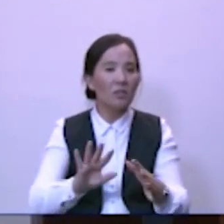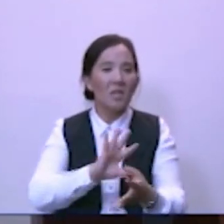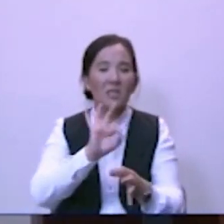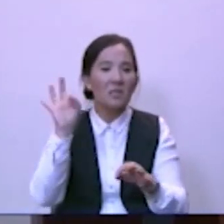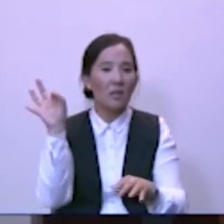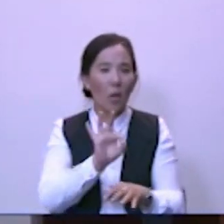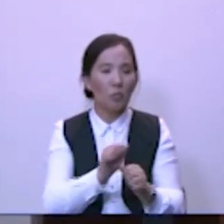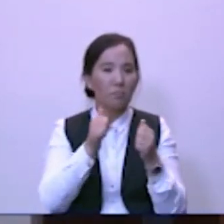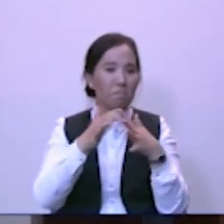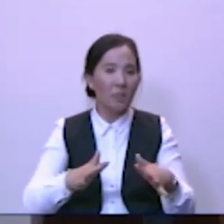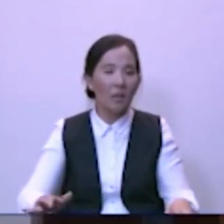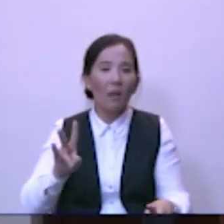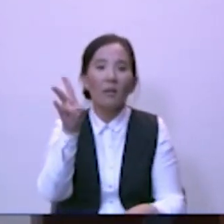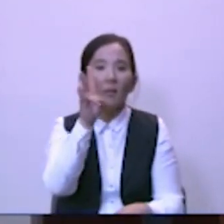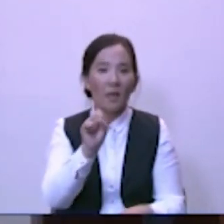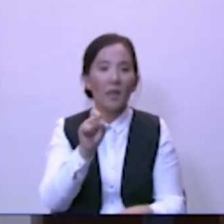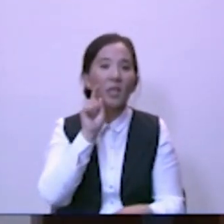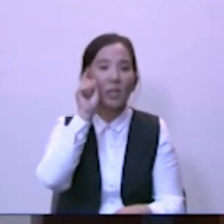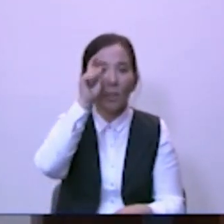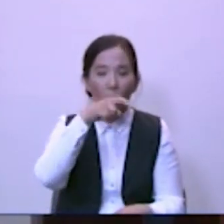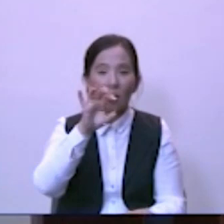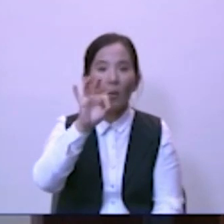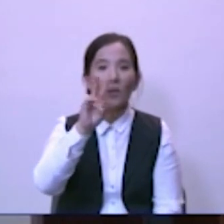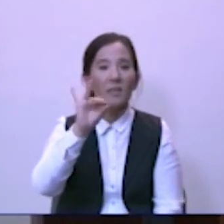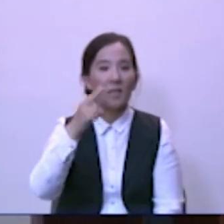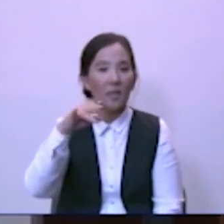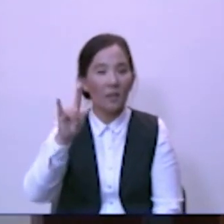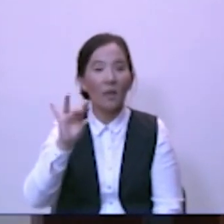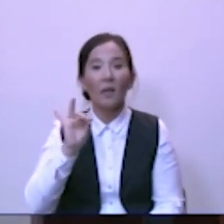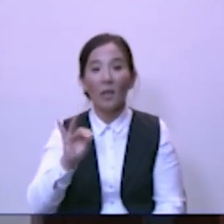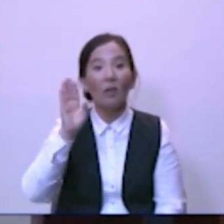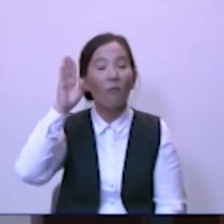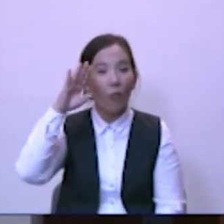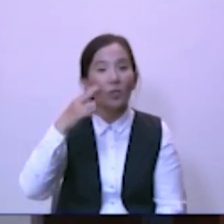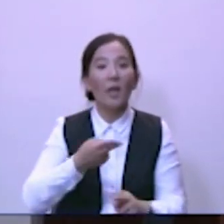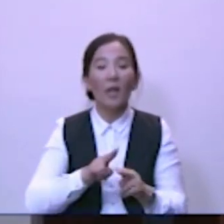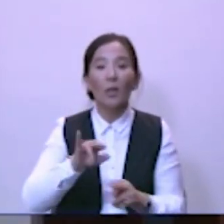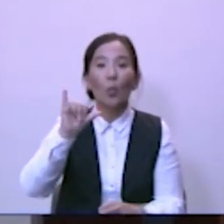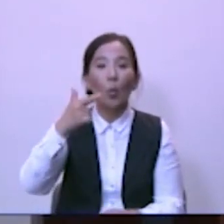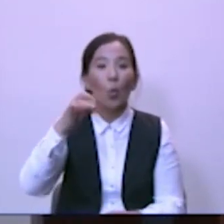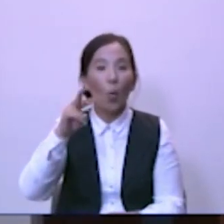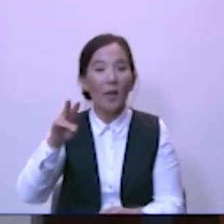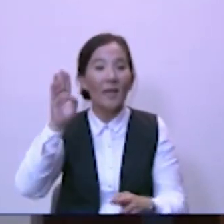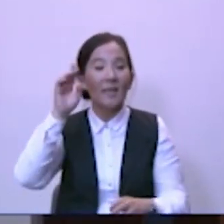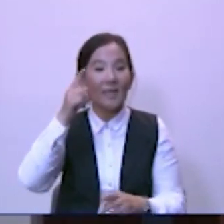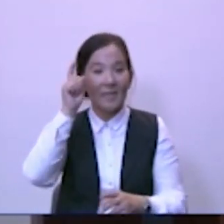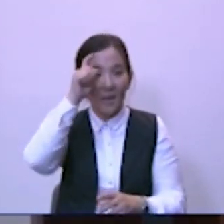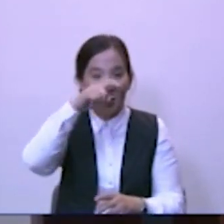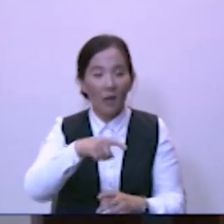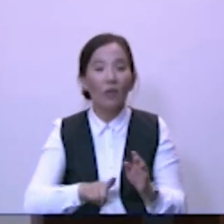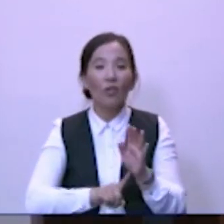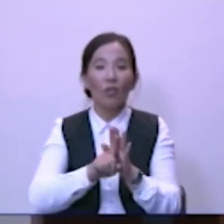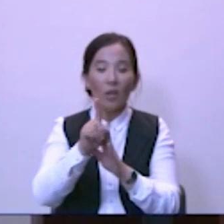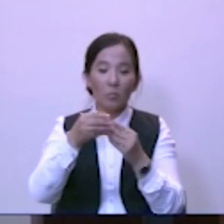распадаться на кислотные оксиды и на воду то есть угольная кислота она начинает распадаться на углекислый